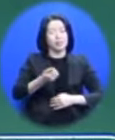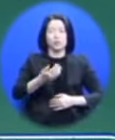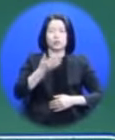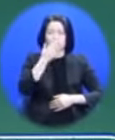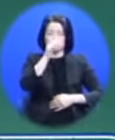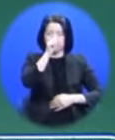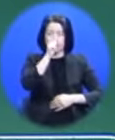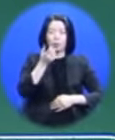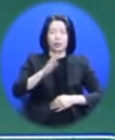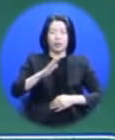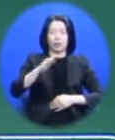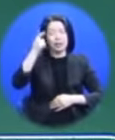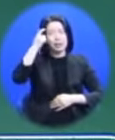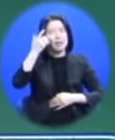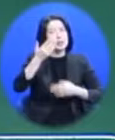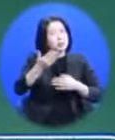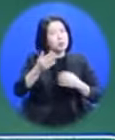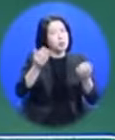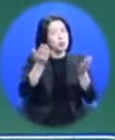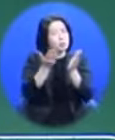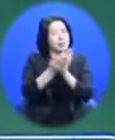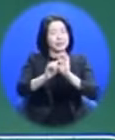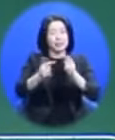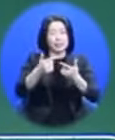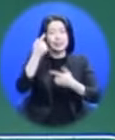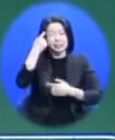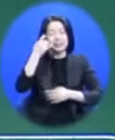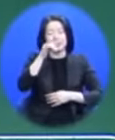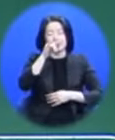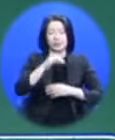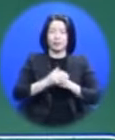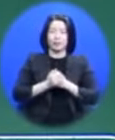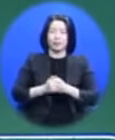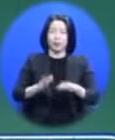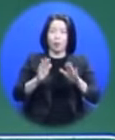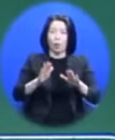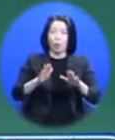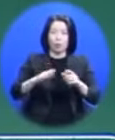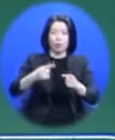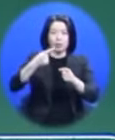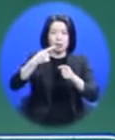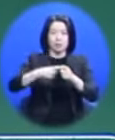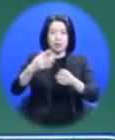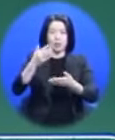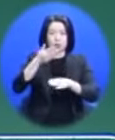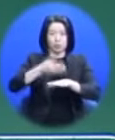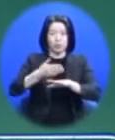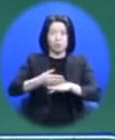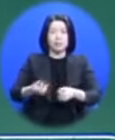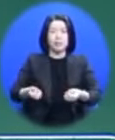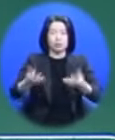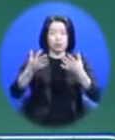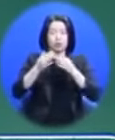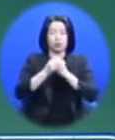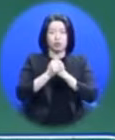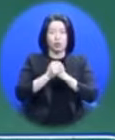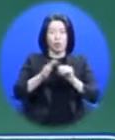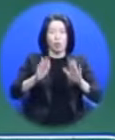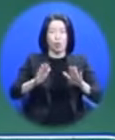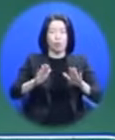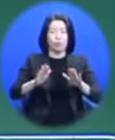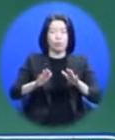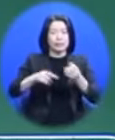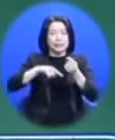질문하고 좀 잘 안 맞는다 이런 생각이 좀 들었습니다. 오늘이 맥주감사주일인데요, 우리도 이